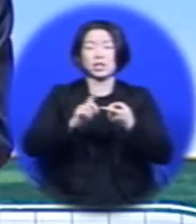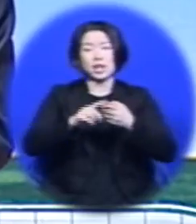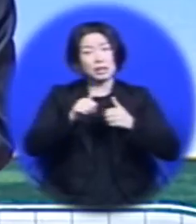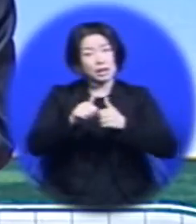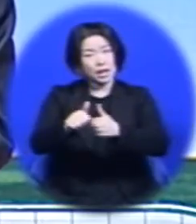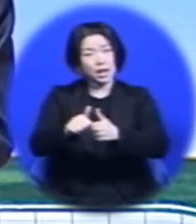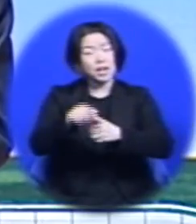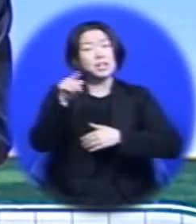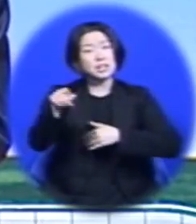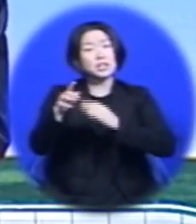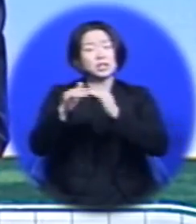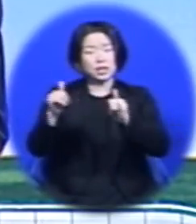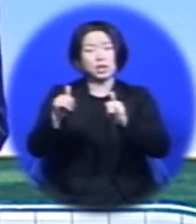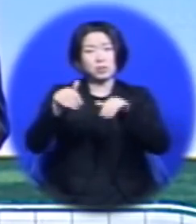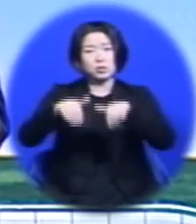했습니다